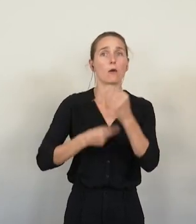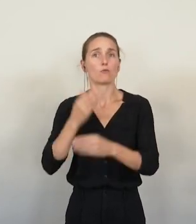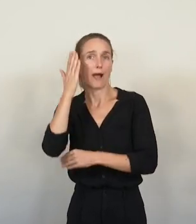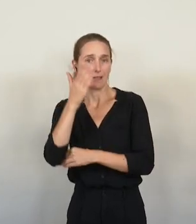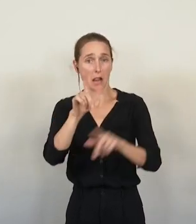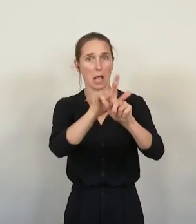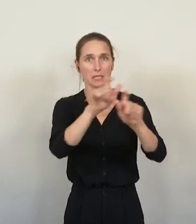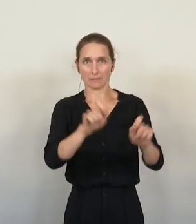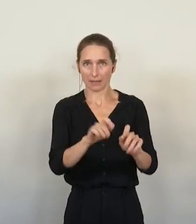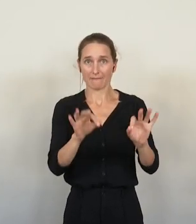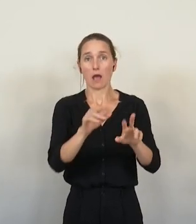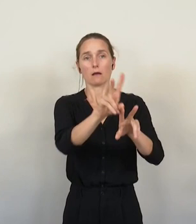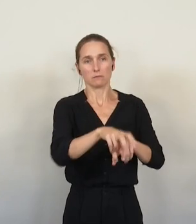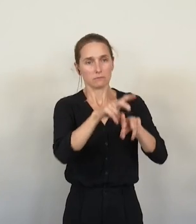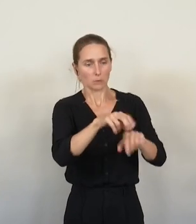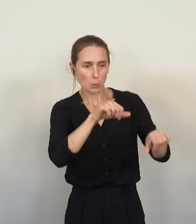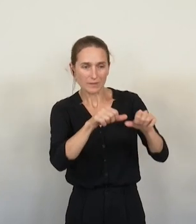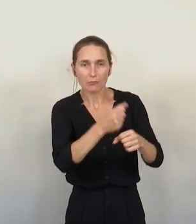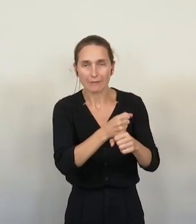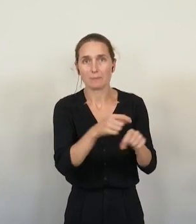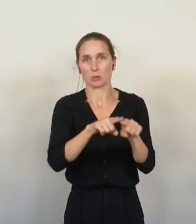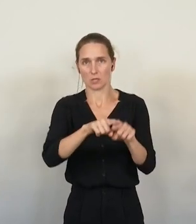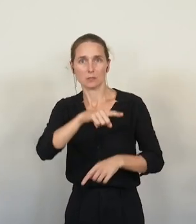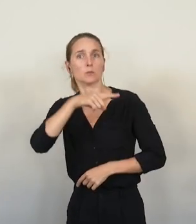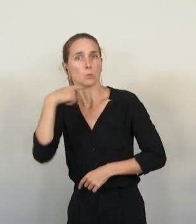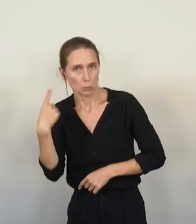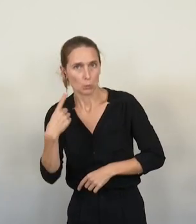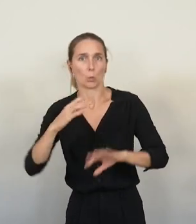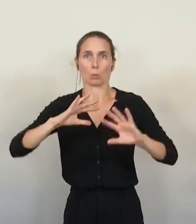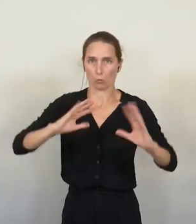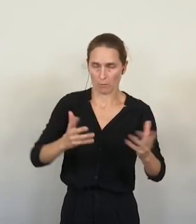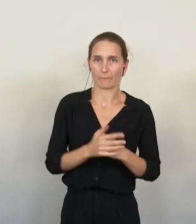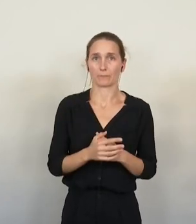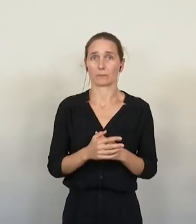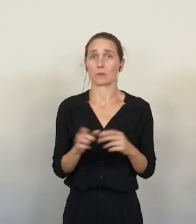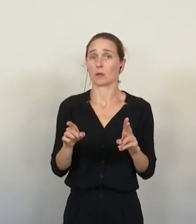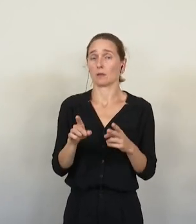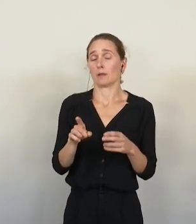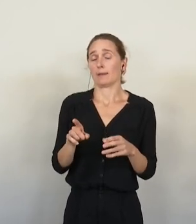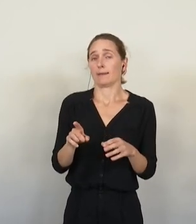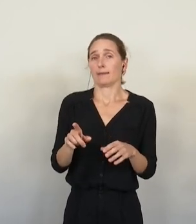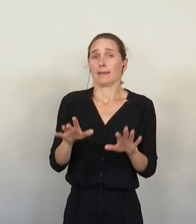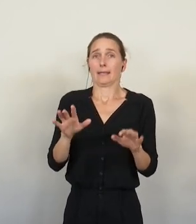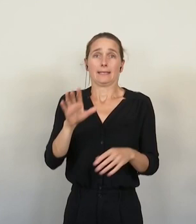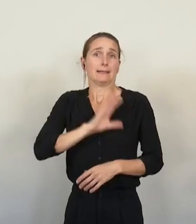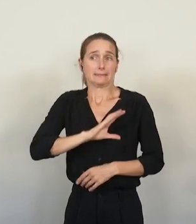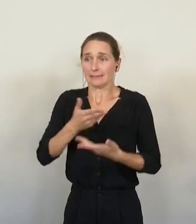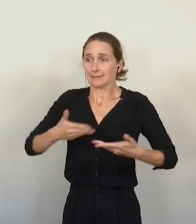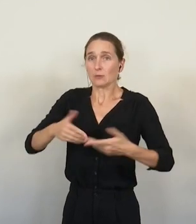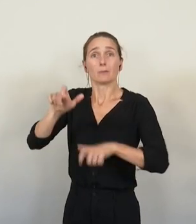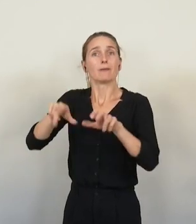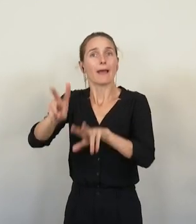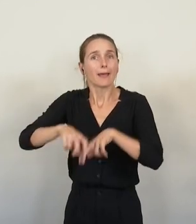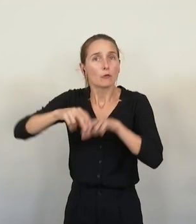et d'abattage des animaux elle vise à réduire la précarité sociale des agriculteurs et agricultrices et des éleveurs et éleveuses ainsi que les